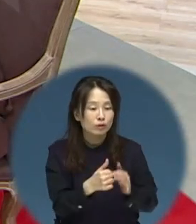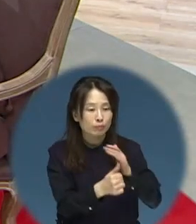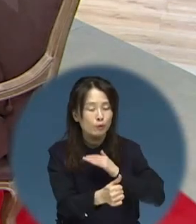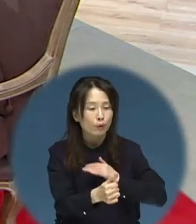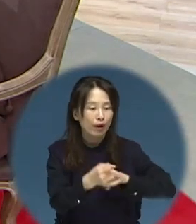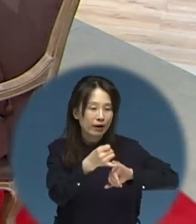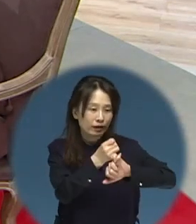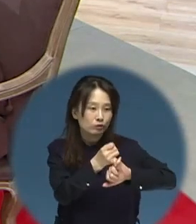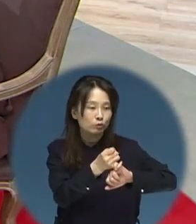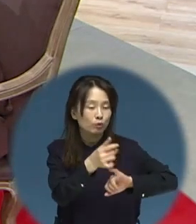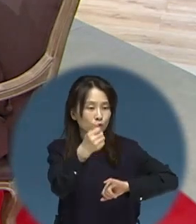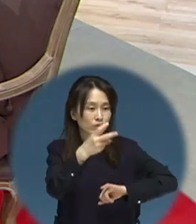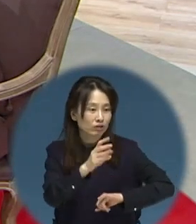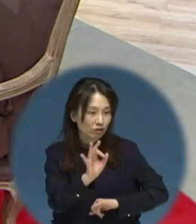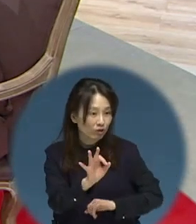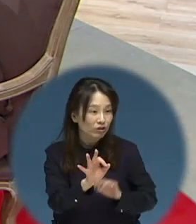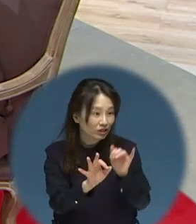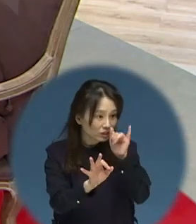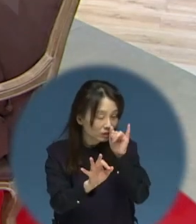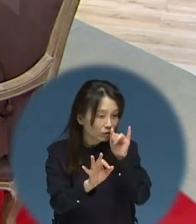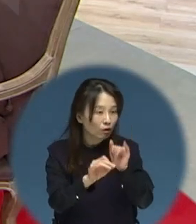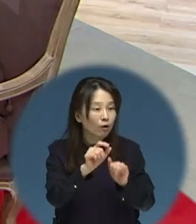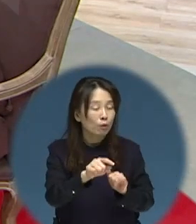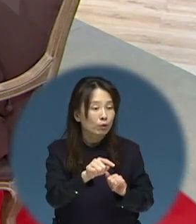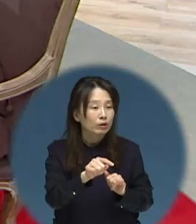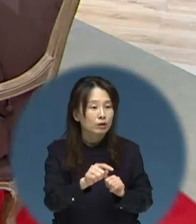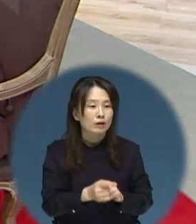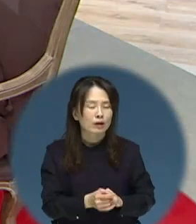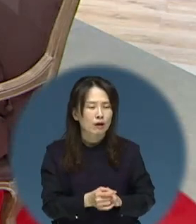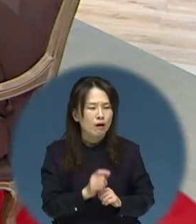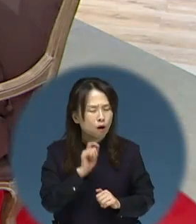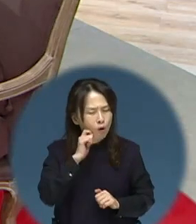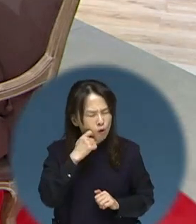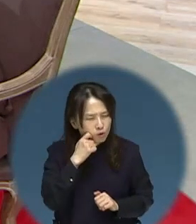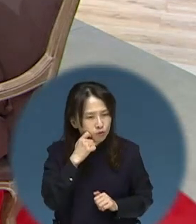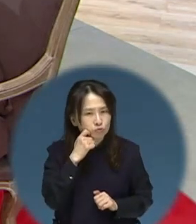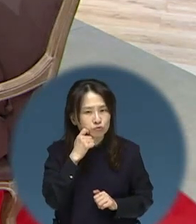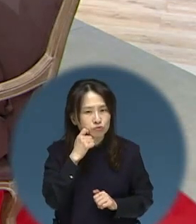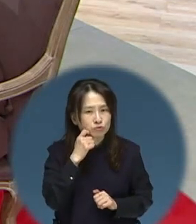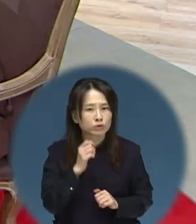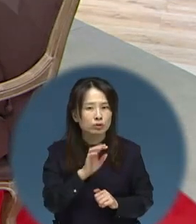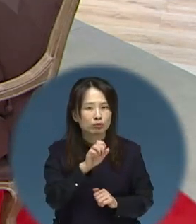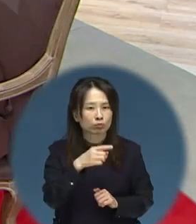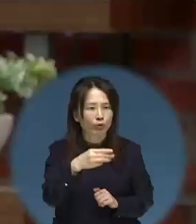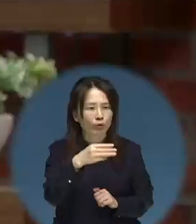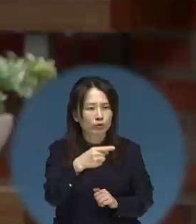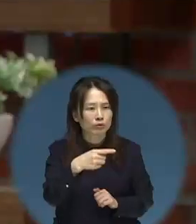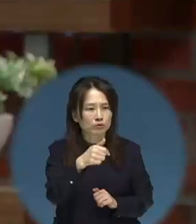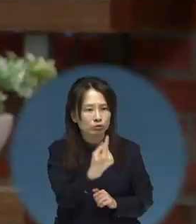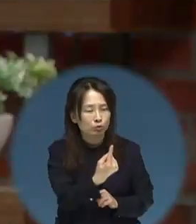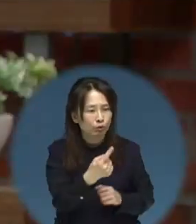있는데 네. 거기에 빈곤 포르노에 동참하지 않겠다. 이건 뭐예요? 일부 비영리들이